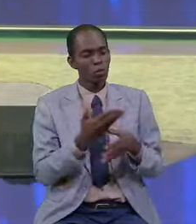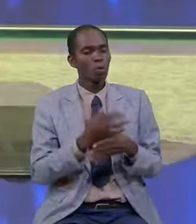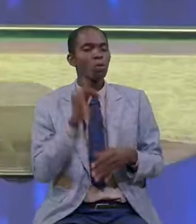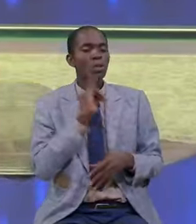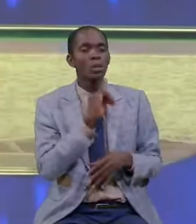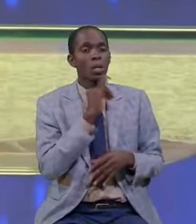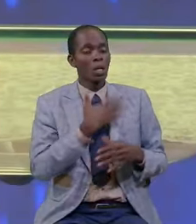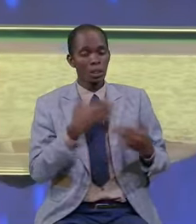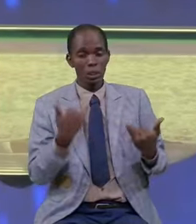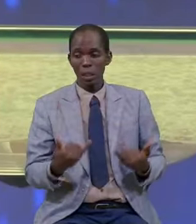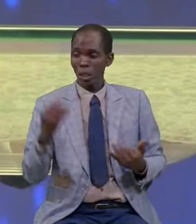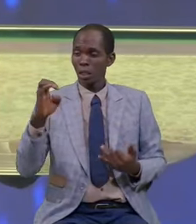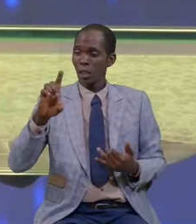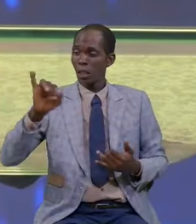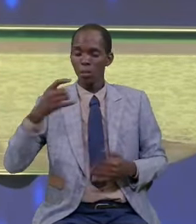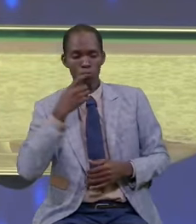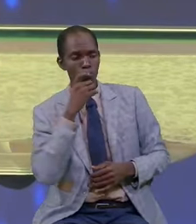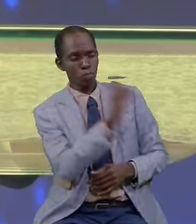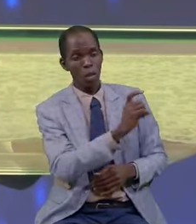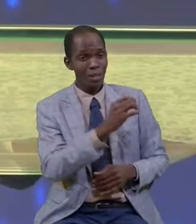gens. Et